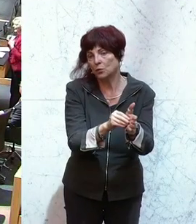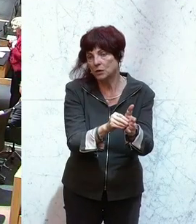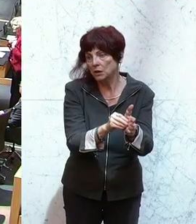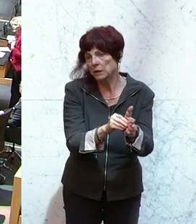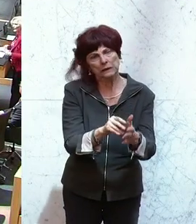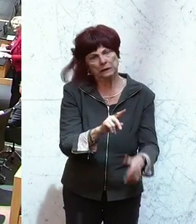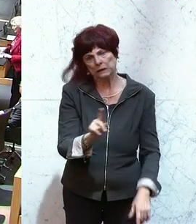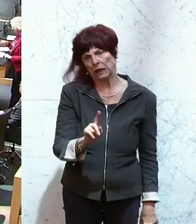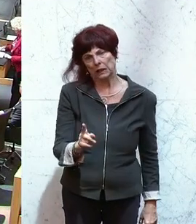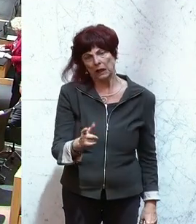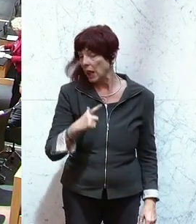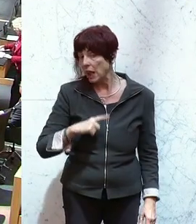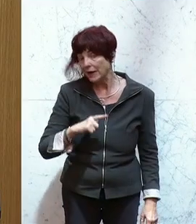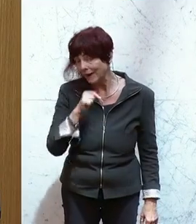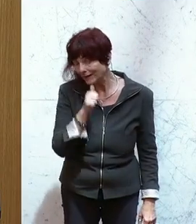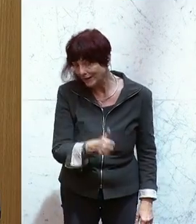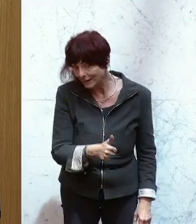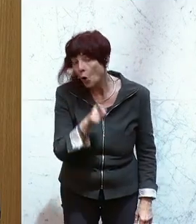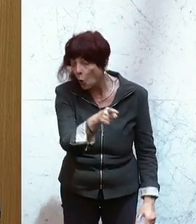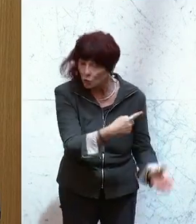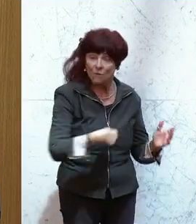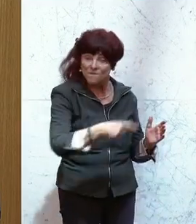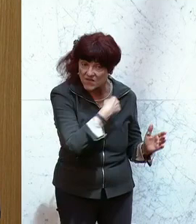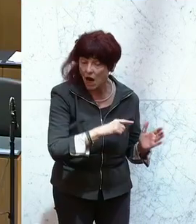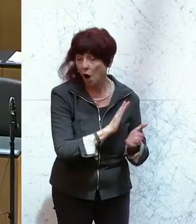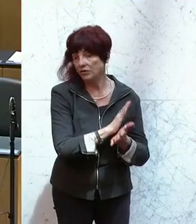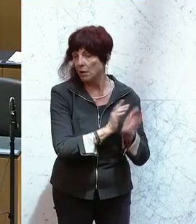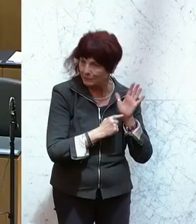Und das ist unsere Aufgabe, das doch aufzuzeigen.